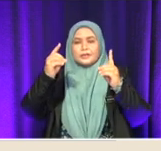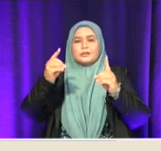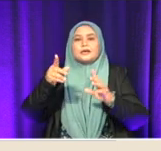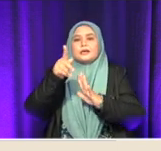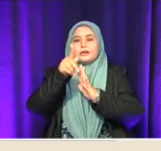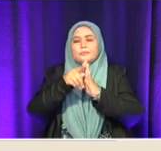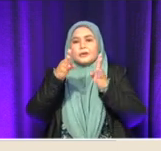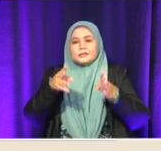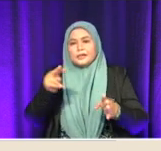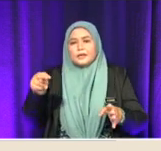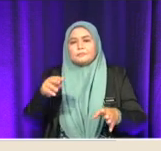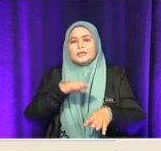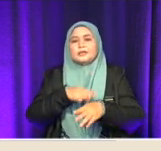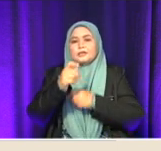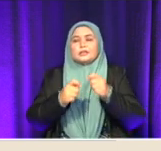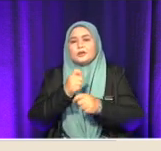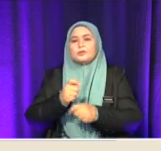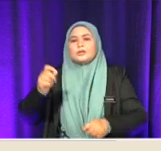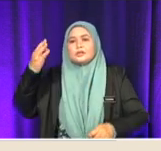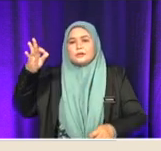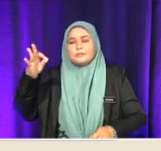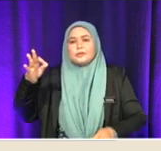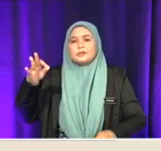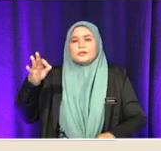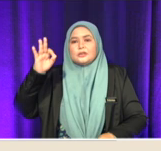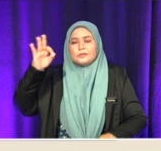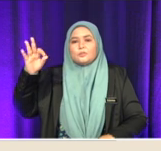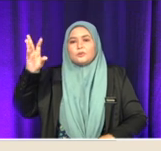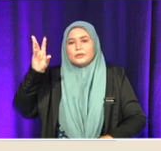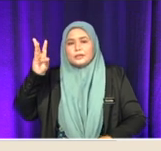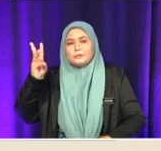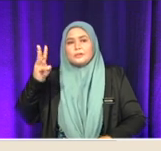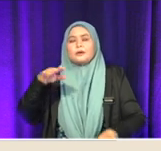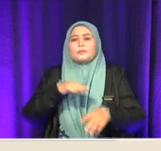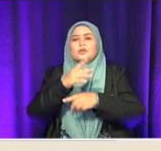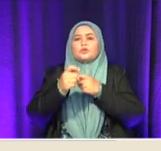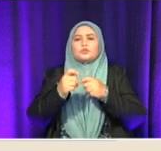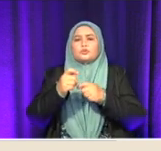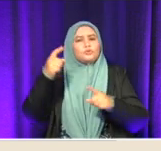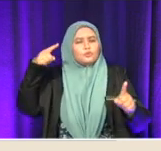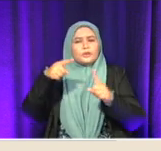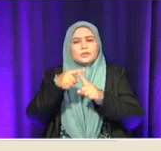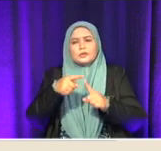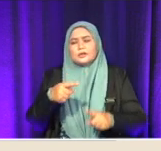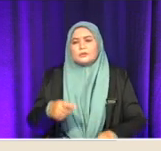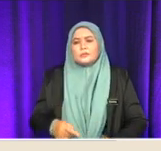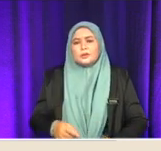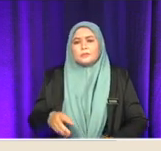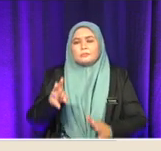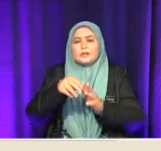pada tahun 1996 Apa tujuan Efi key semuanya adalah